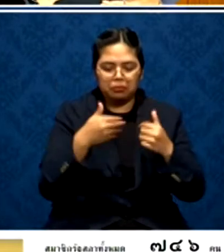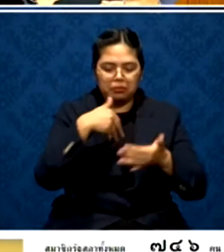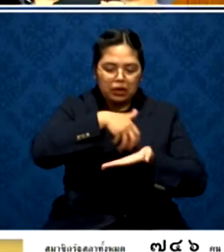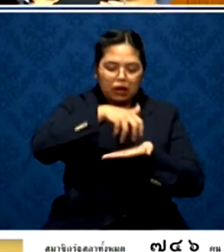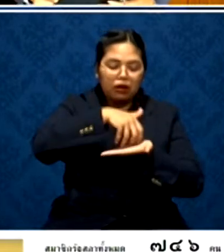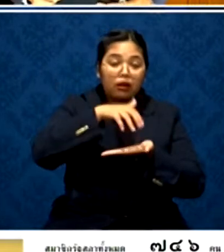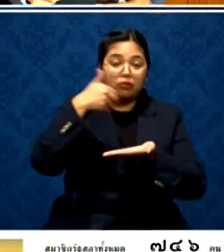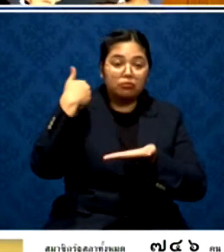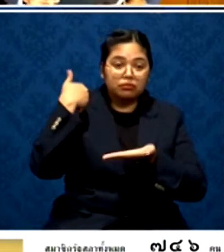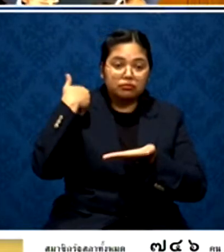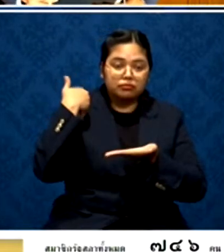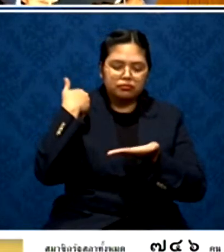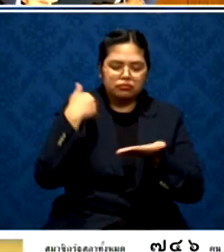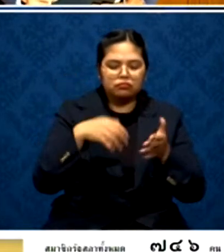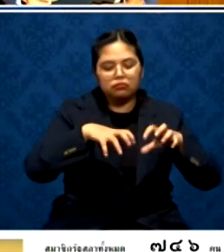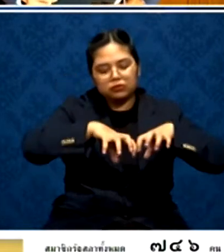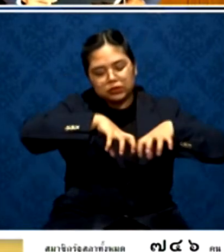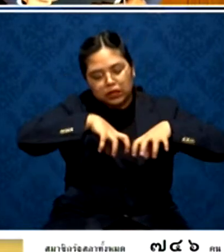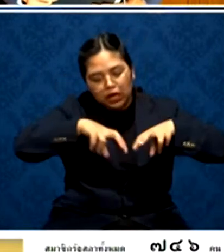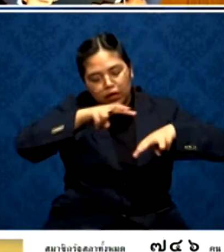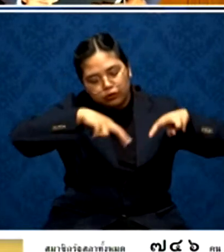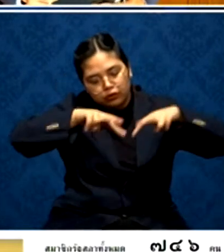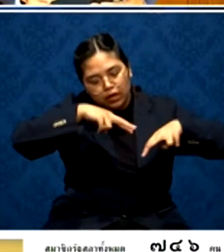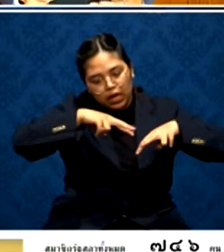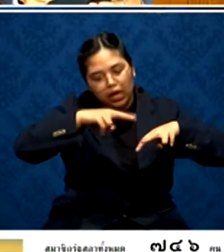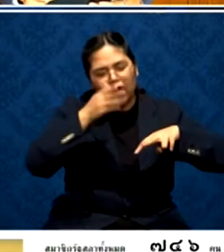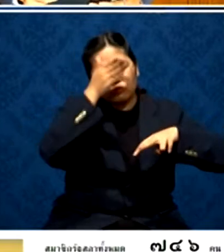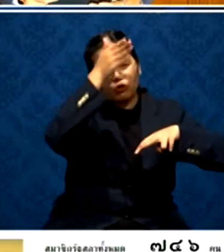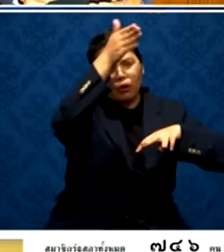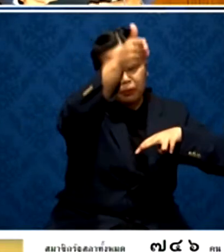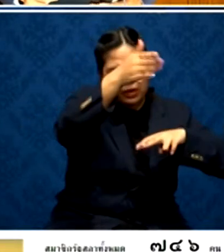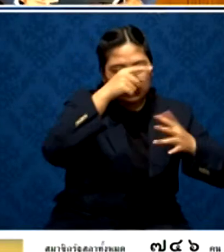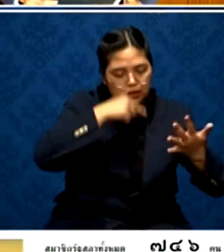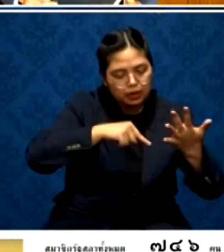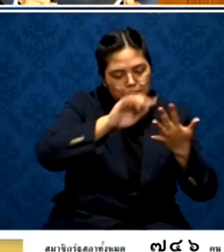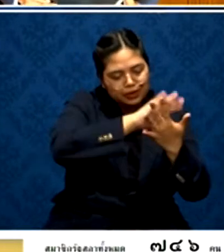จะเป็นการบริหารเพื่อสร้างอนาคตที่ดีขึ้นสำหรับประเทศและประชาชน